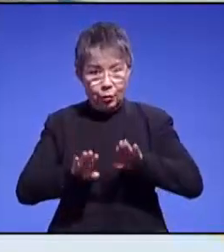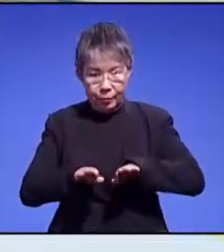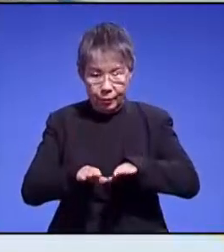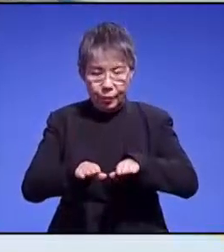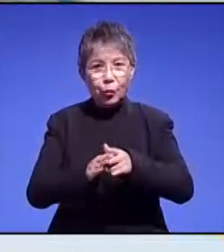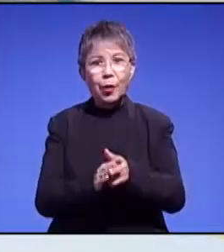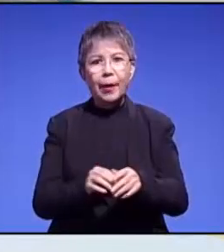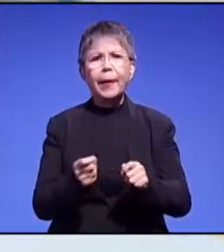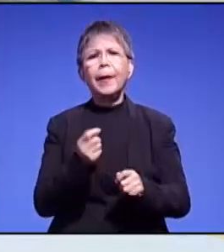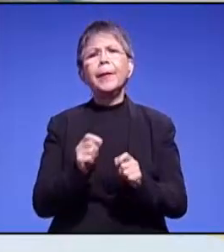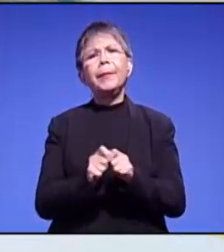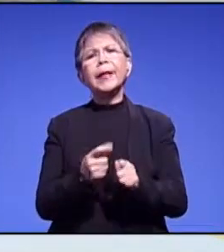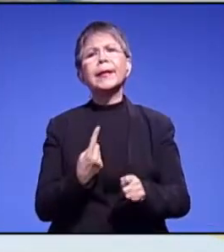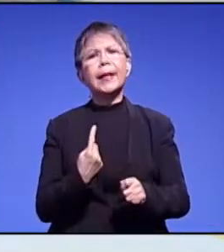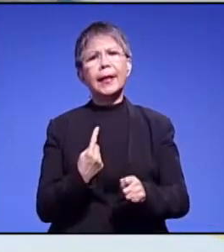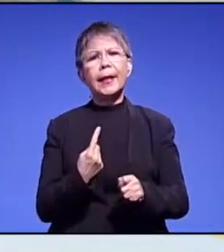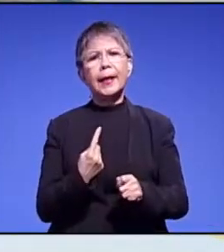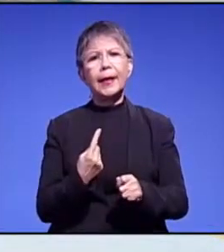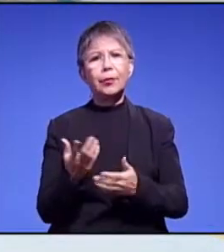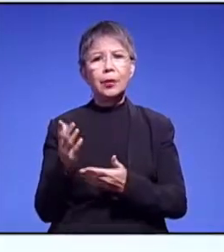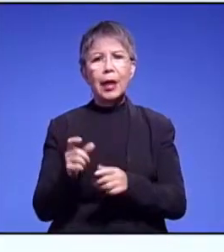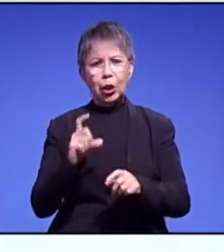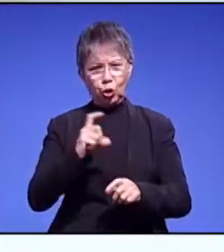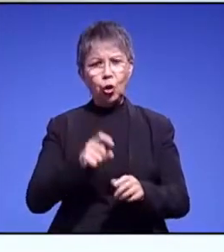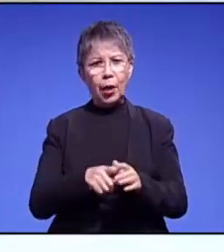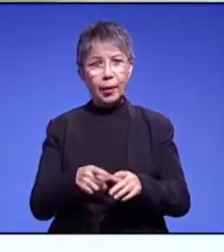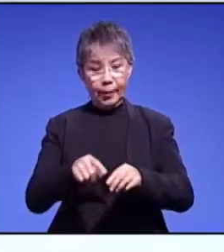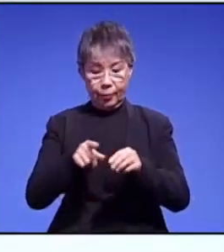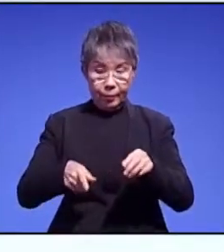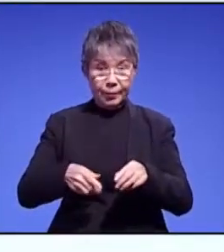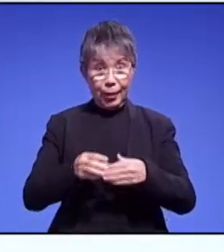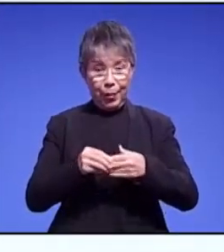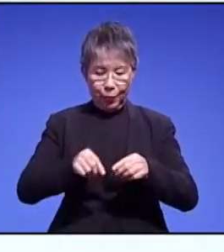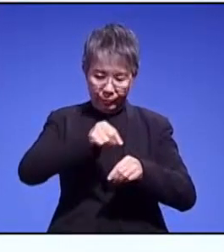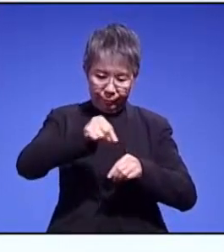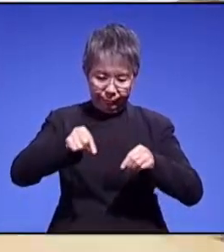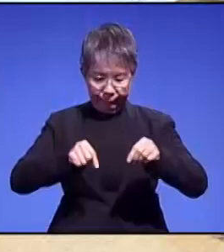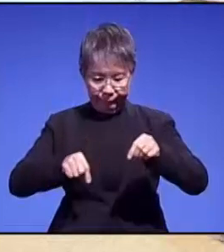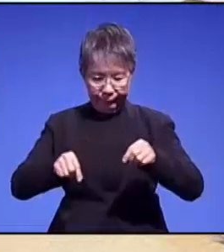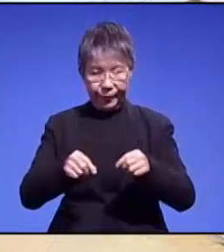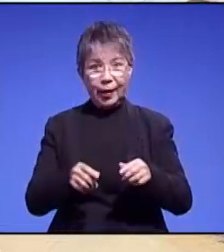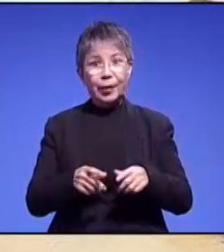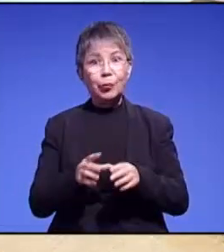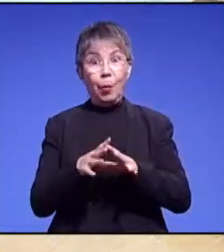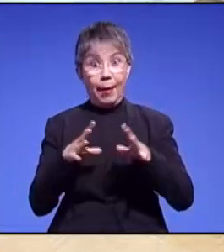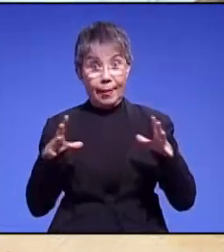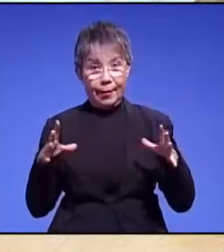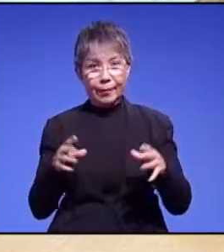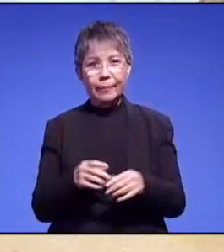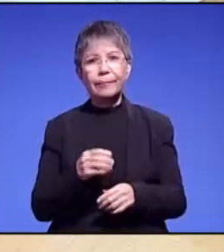bisa dibuat sendiri. Pola jahitan yang digambar di sebidang kertas menjadi panduan, terutama bila kita membuat masker dalam jumlah